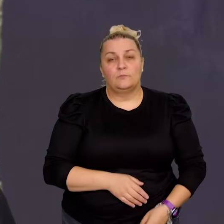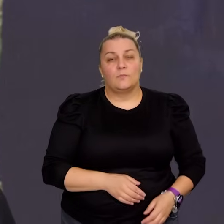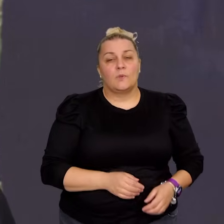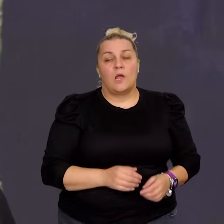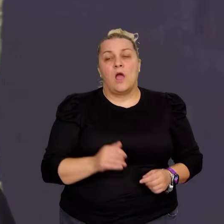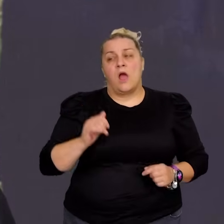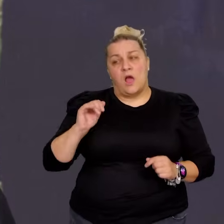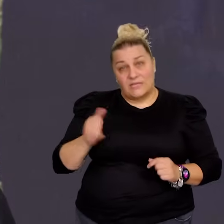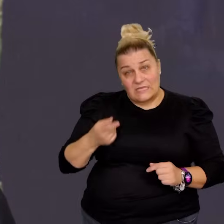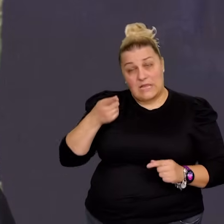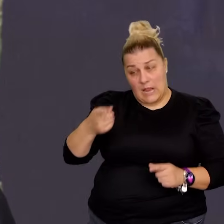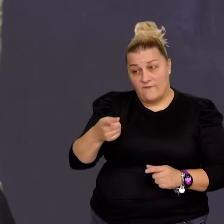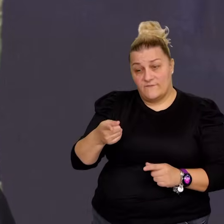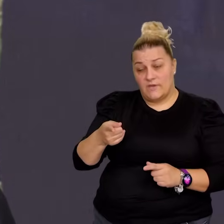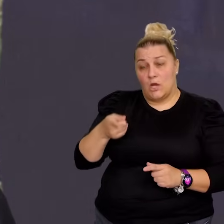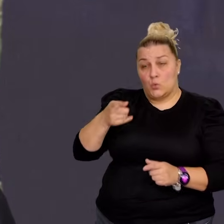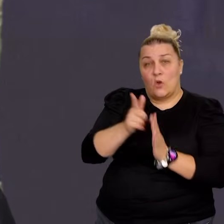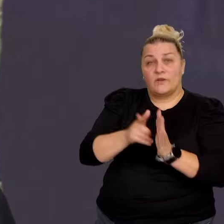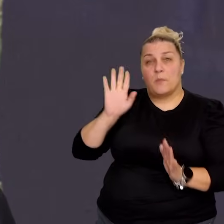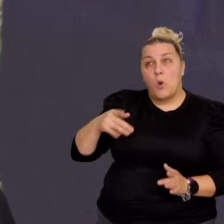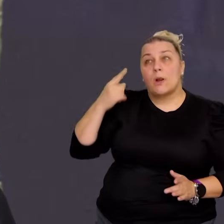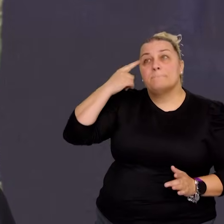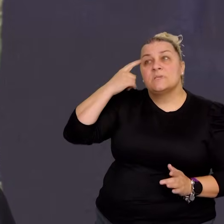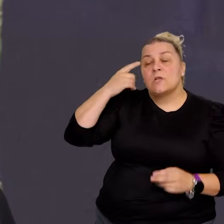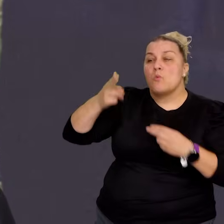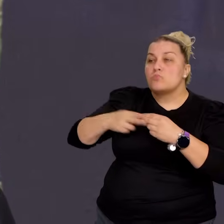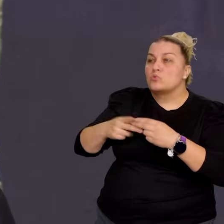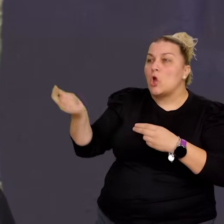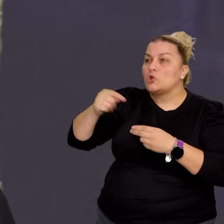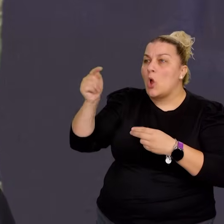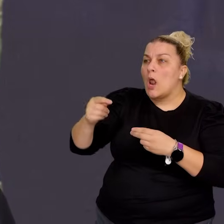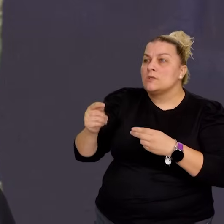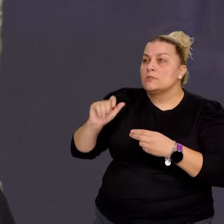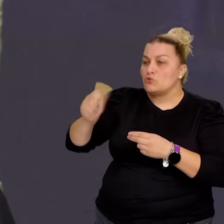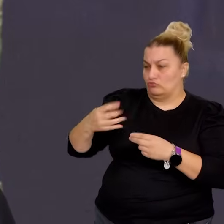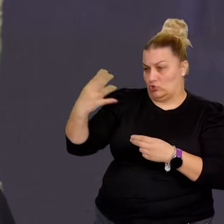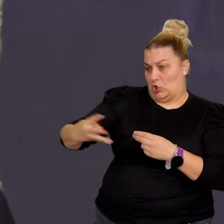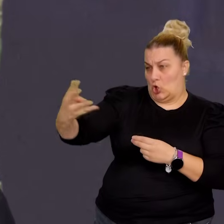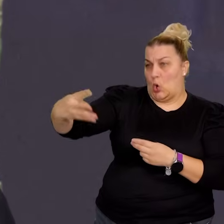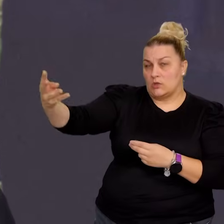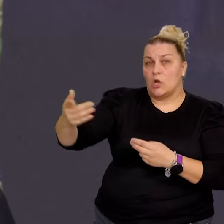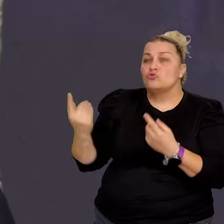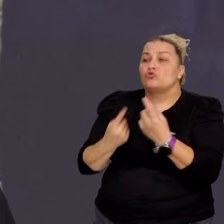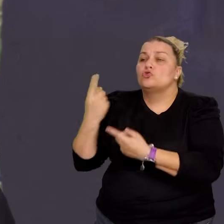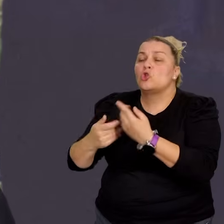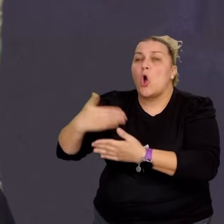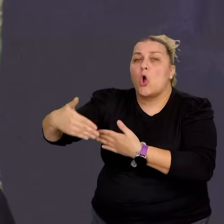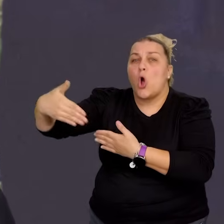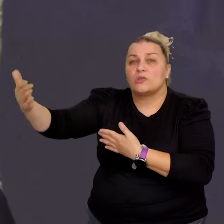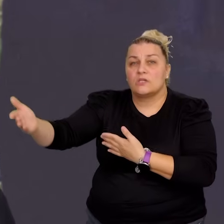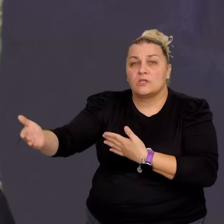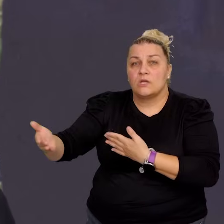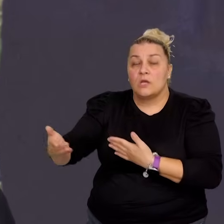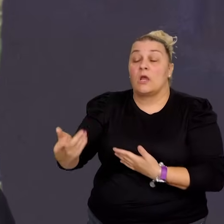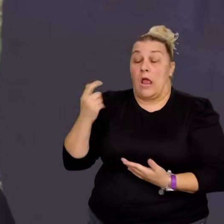mogli, Peđa, i zamisliti što će nas sve snaći u iduće 4 godine, ali zahvaljujući vama i vašoj hrabrosti, to